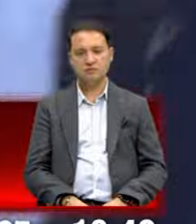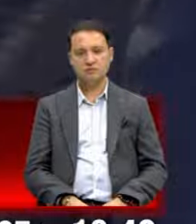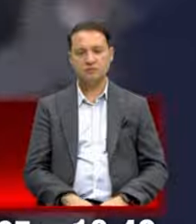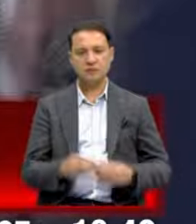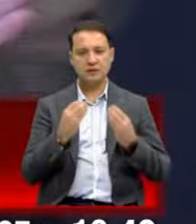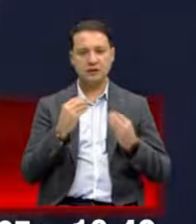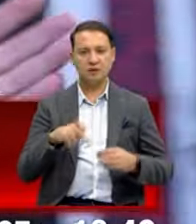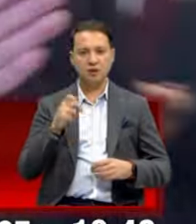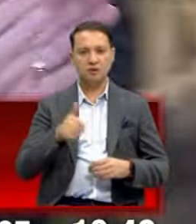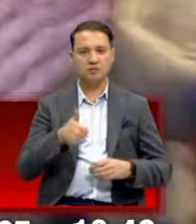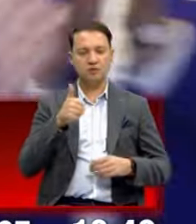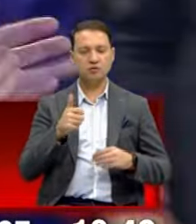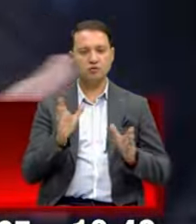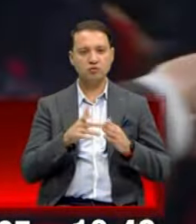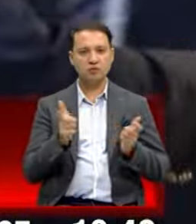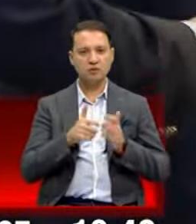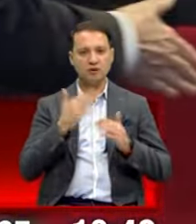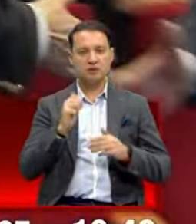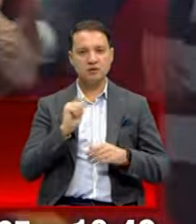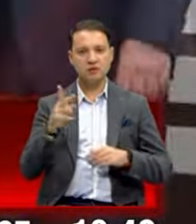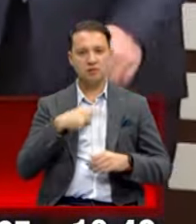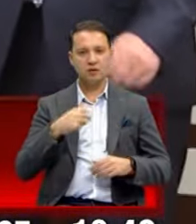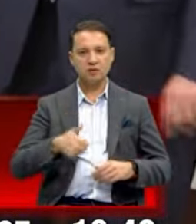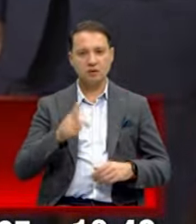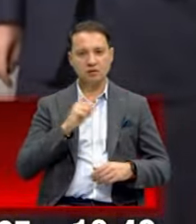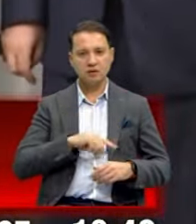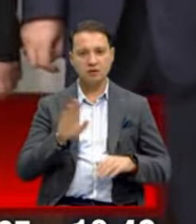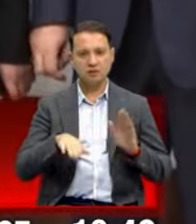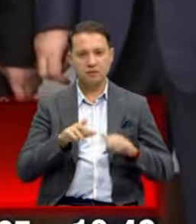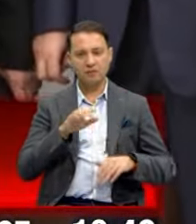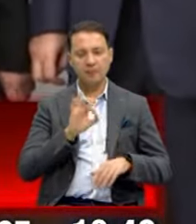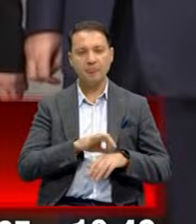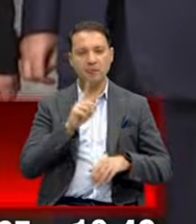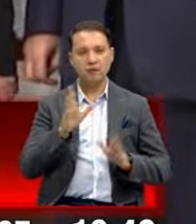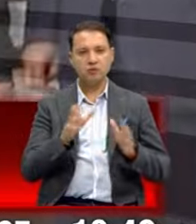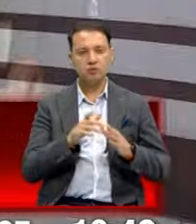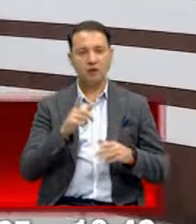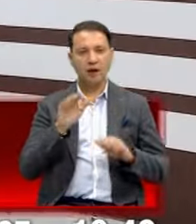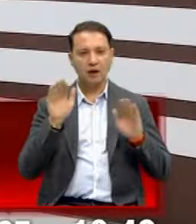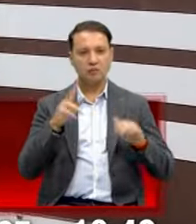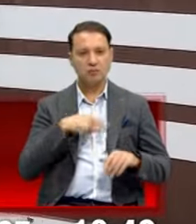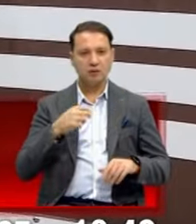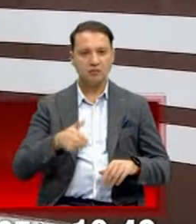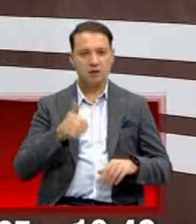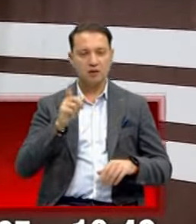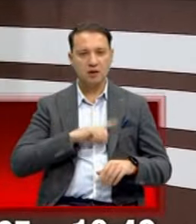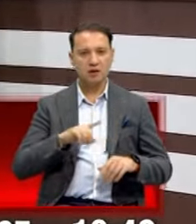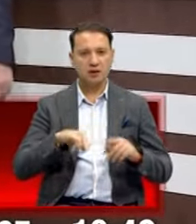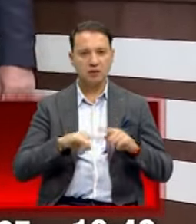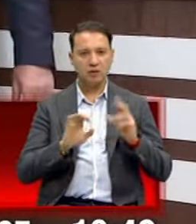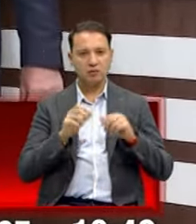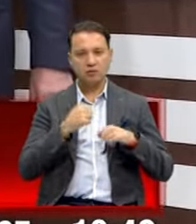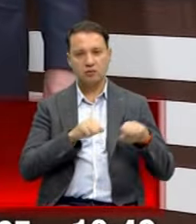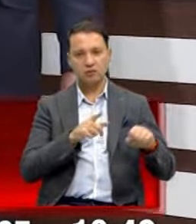İYİ Parti lideri grup toplantısı sonrası ilçe belediye başkan adaylarını tanıttığı sırada bir grup Etimesgut Belediye Başkan Adayı Hilmi